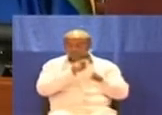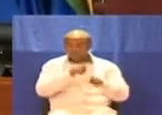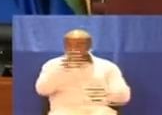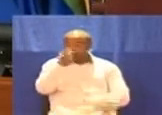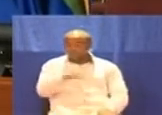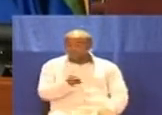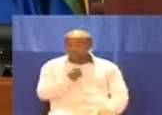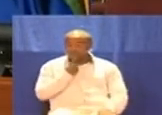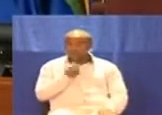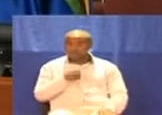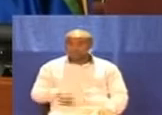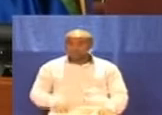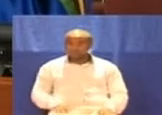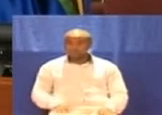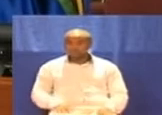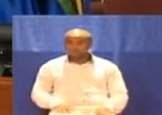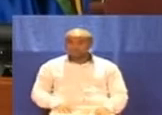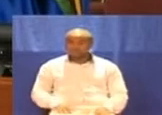kura,